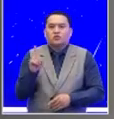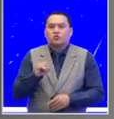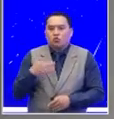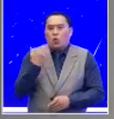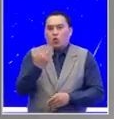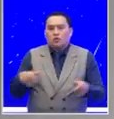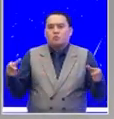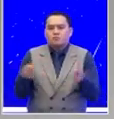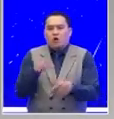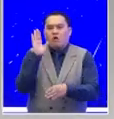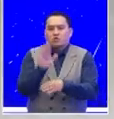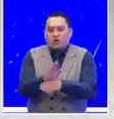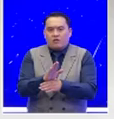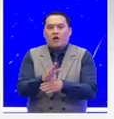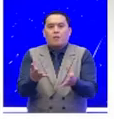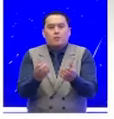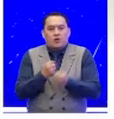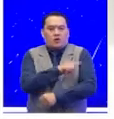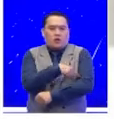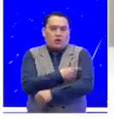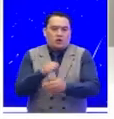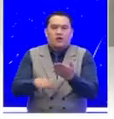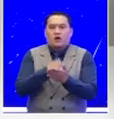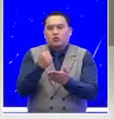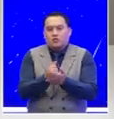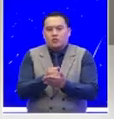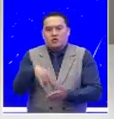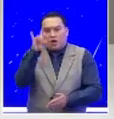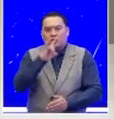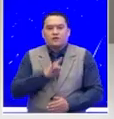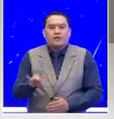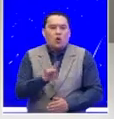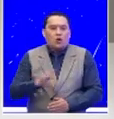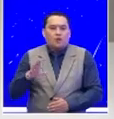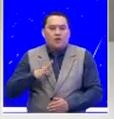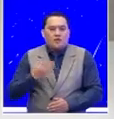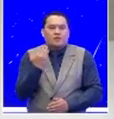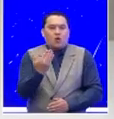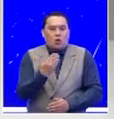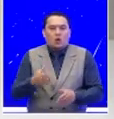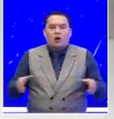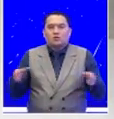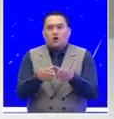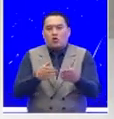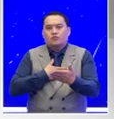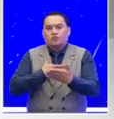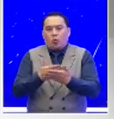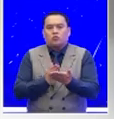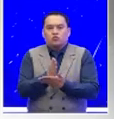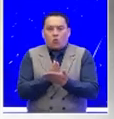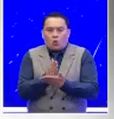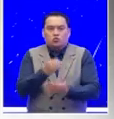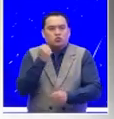положительными. Постановление о карантине принято главным санитарным врачом Имбекше-Казахского района. Мобилизованы службы, которые